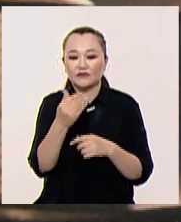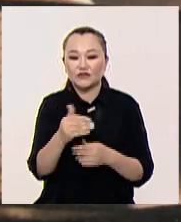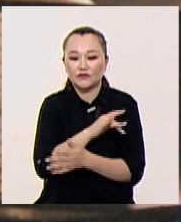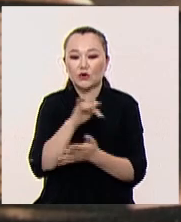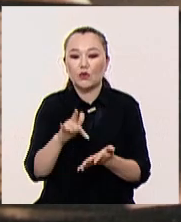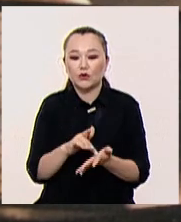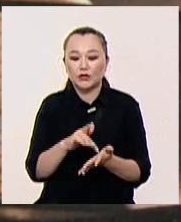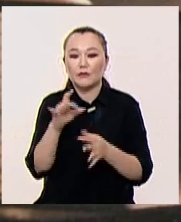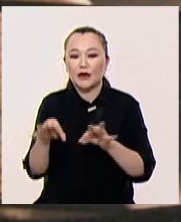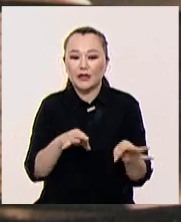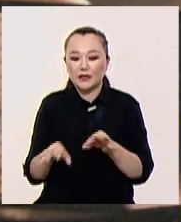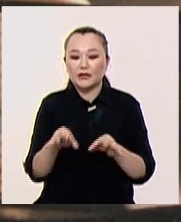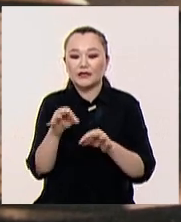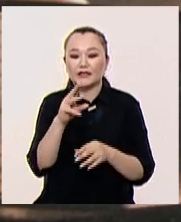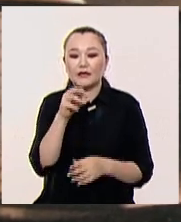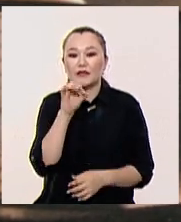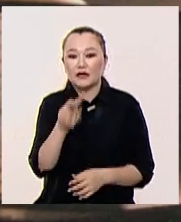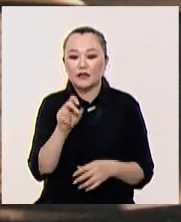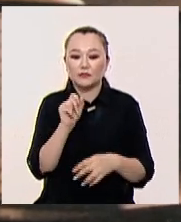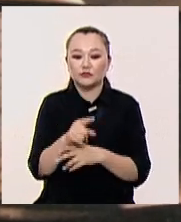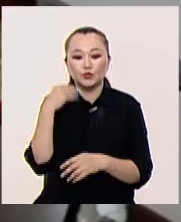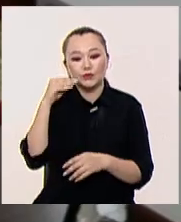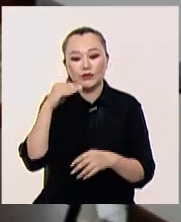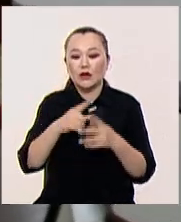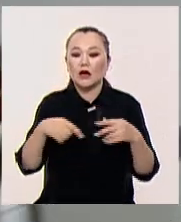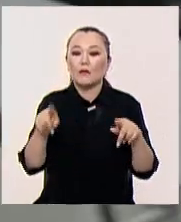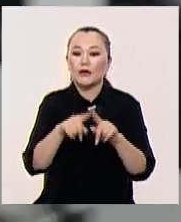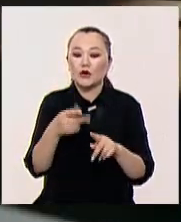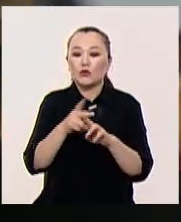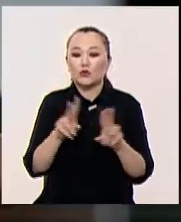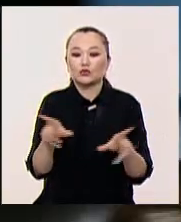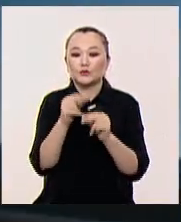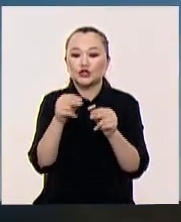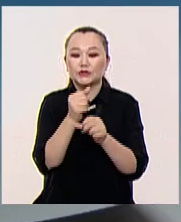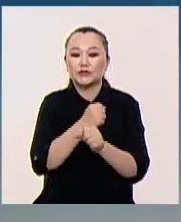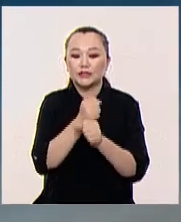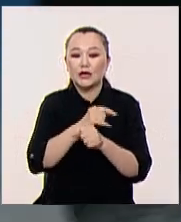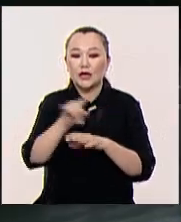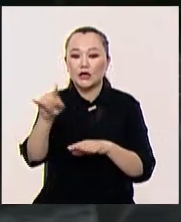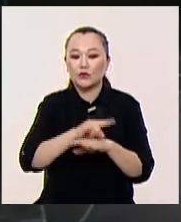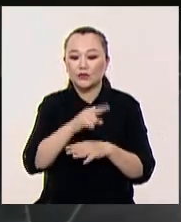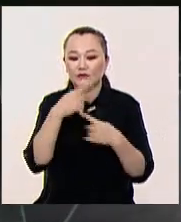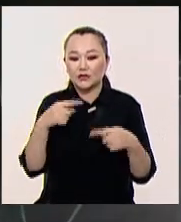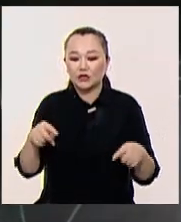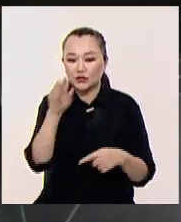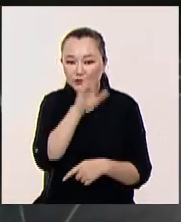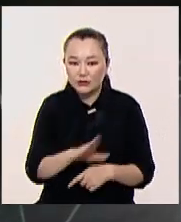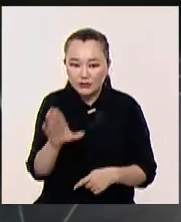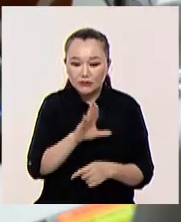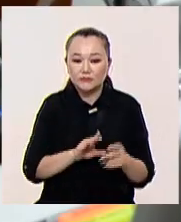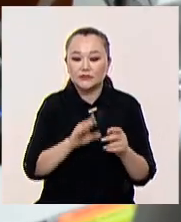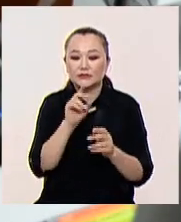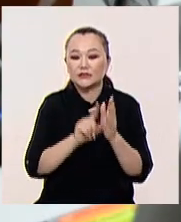города. Проектирование терминала поручили турецкой компании, которая успешно создавала проекты аэропортов в некоторых странах.